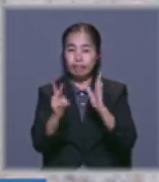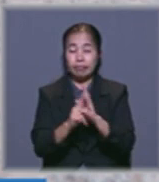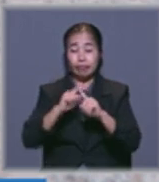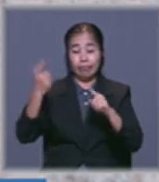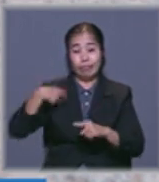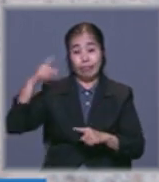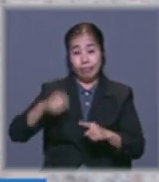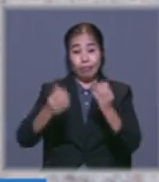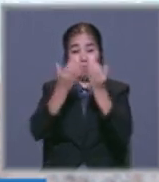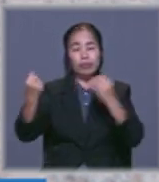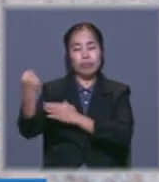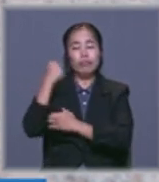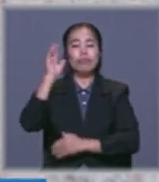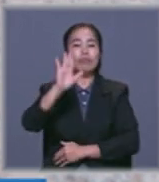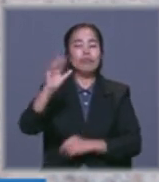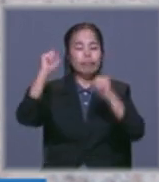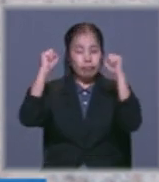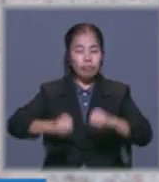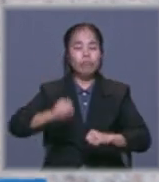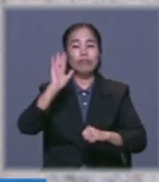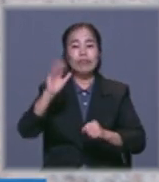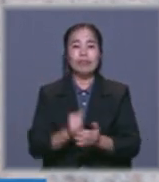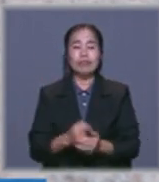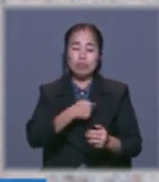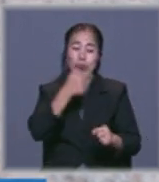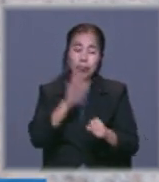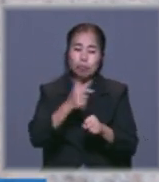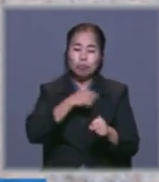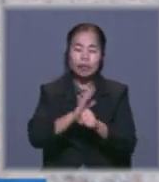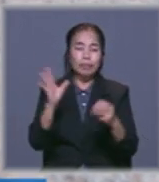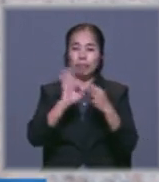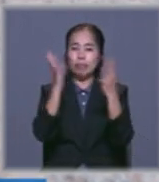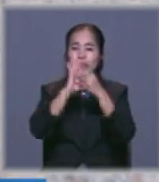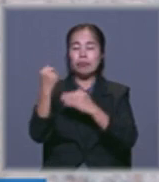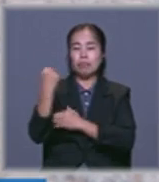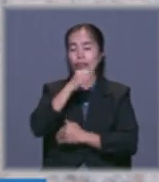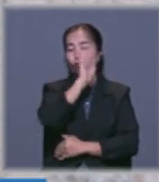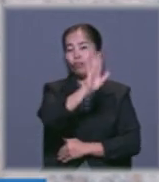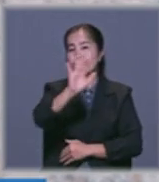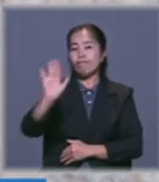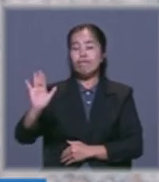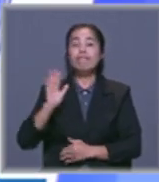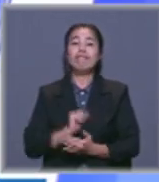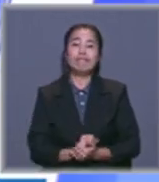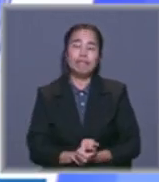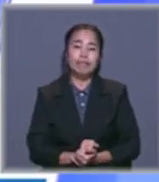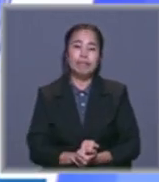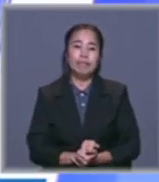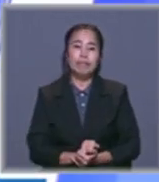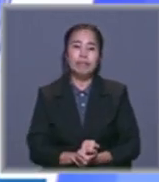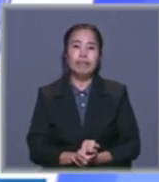นาจของท่านนะครับในการวินิจฉัยนะครับเพราะฉะนั้นไม่ใช่เป็นเรื่องที่พอใจหรือไม่พอใจก็อำนาจใครอำนาจมันครับ